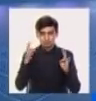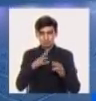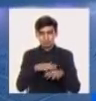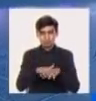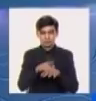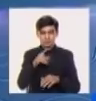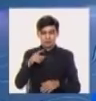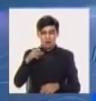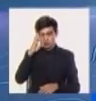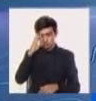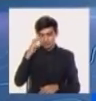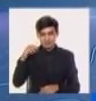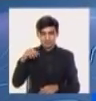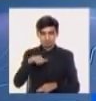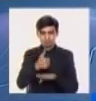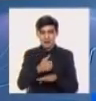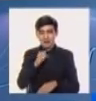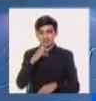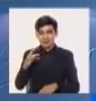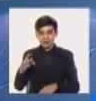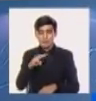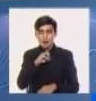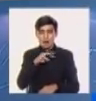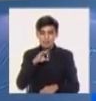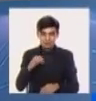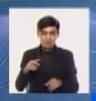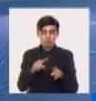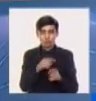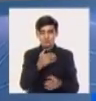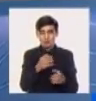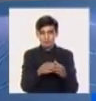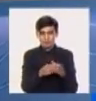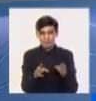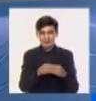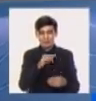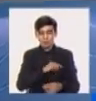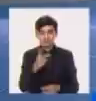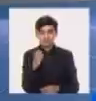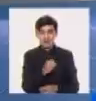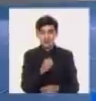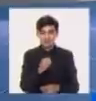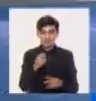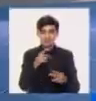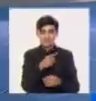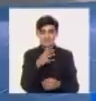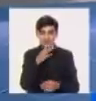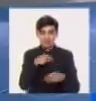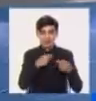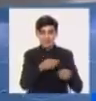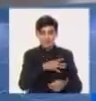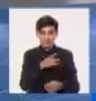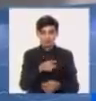мемлекет басшысы Асқар Мәмин бастаған үкімет өкілдеріне де жағдайды тұрақтандыруға екі апта уақыт берді. Осы